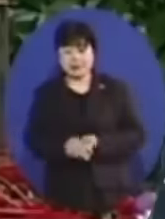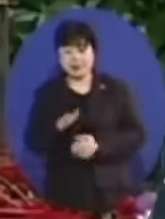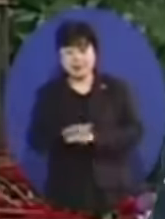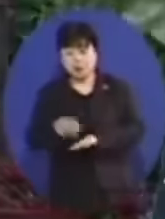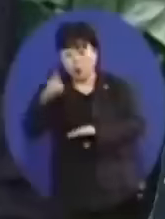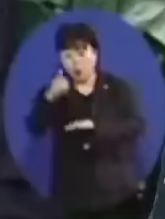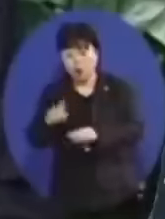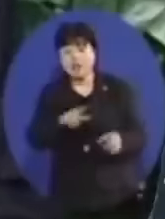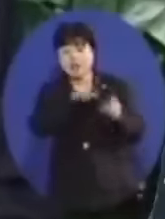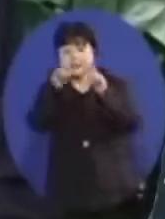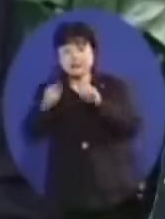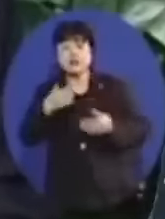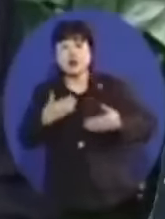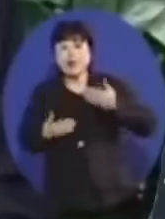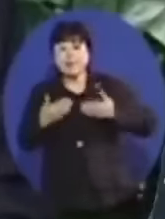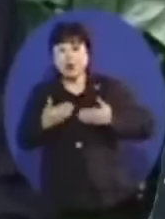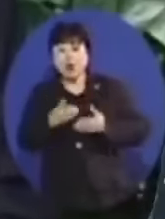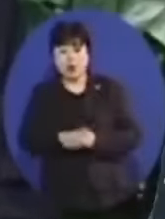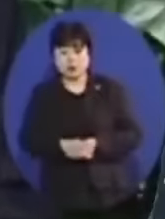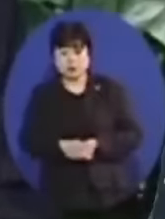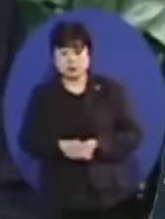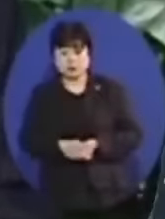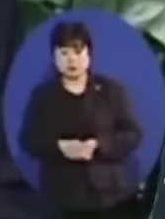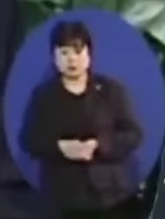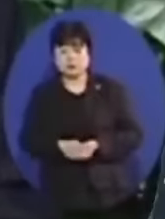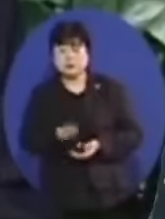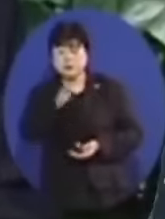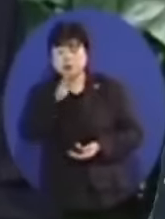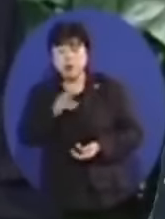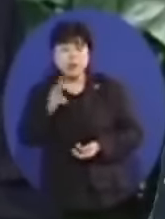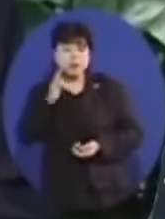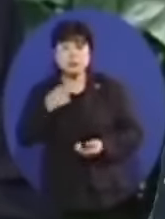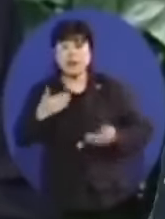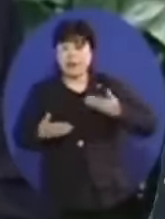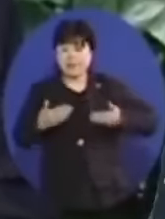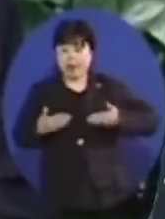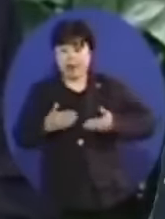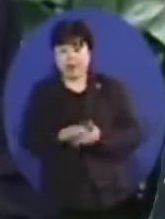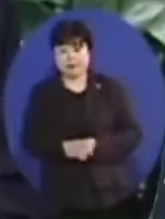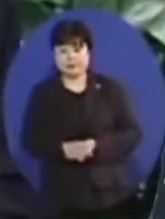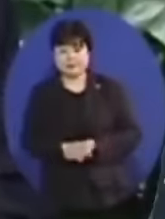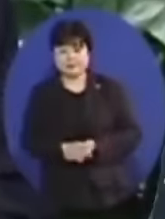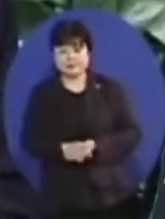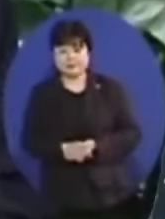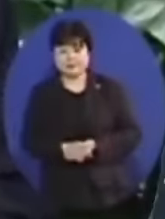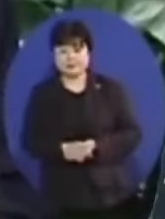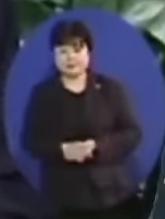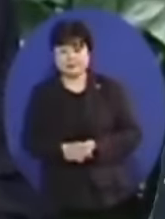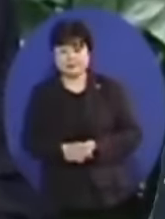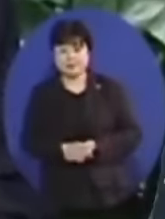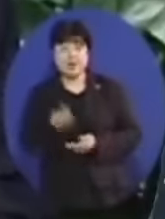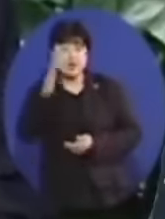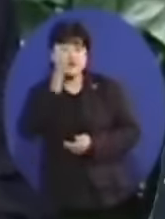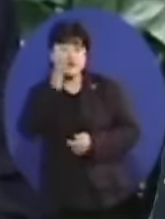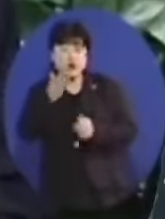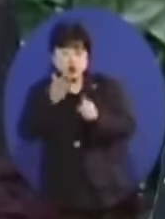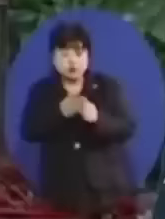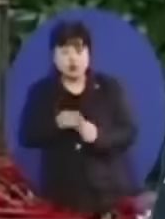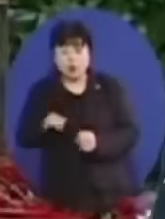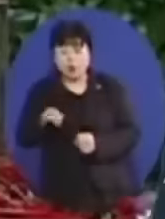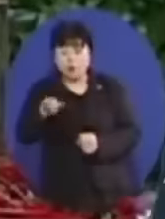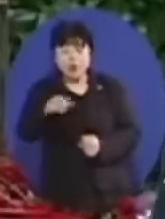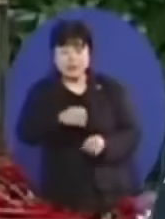생활에 바쁜 것은 눈코털 사이가 없는 것입니다. 그런데 아무리 비료를 많이 주고